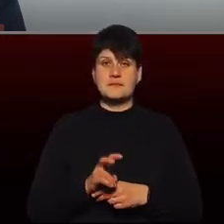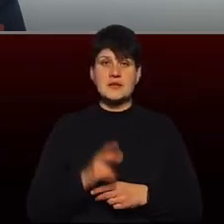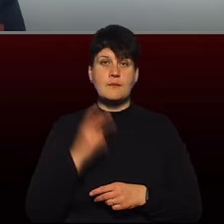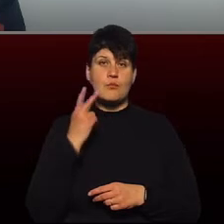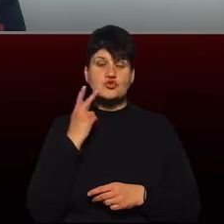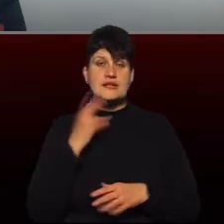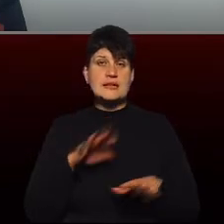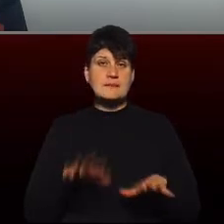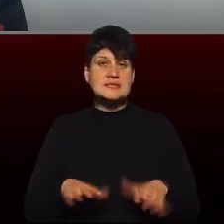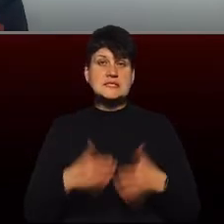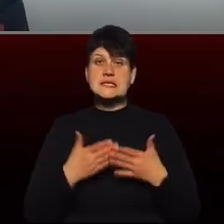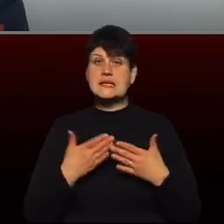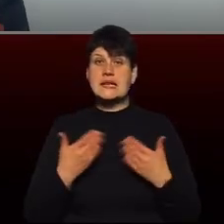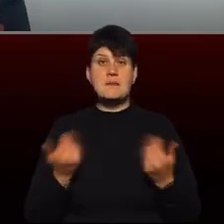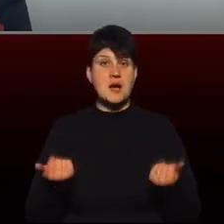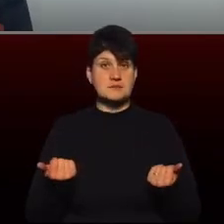нема.